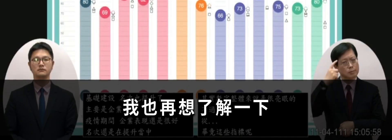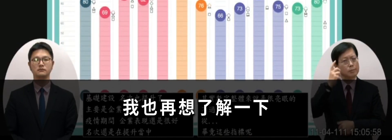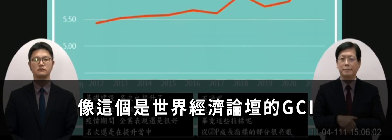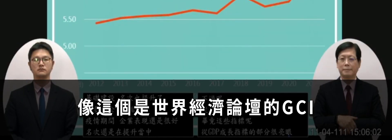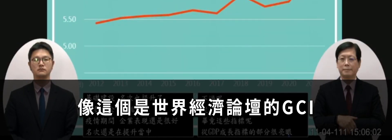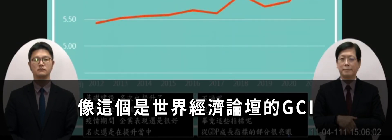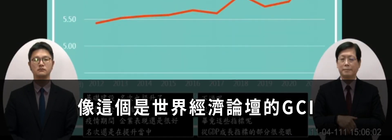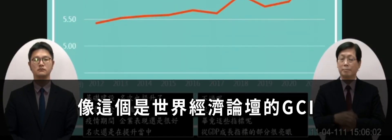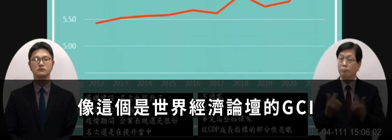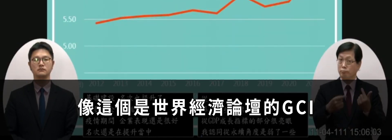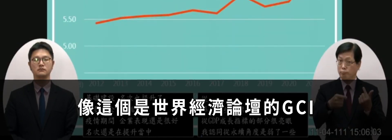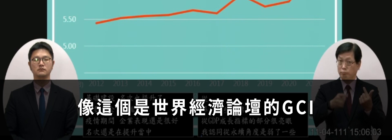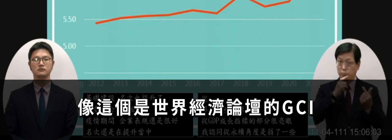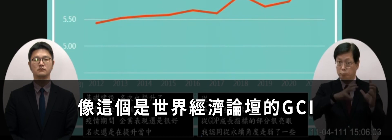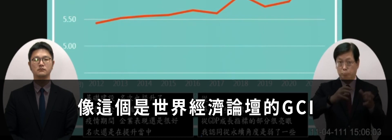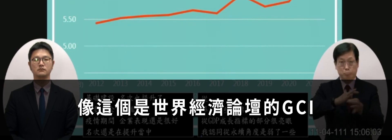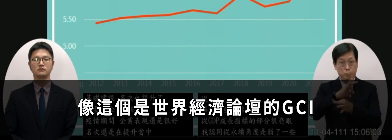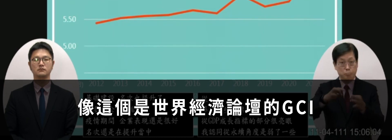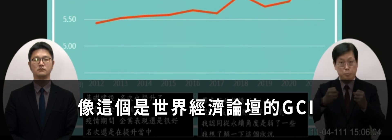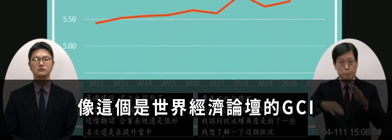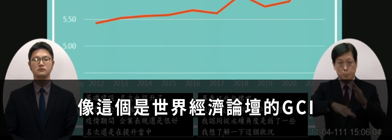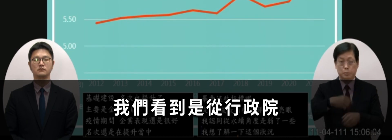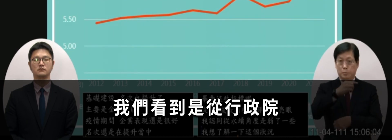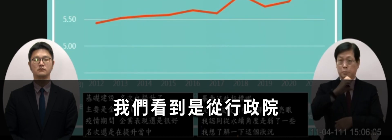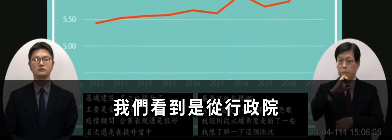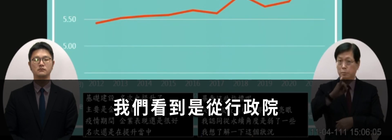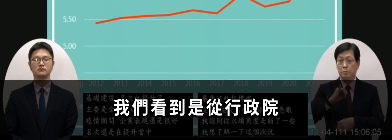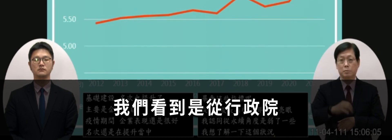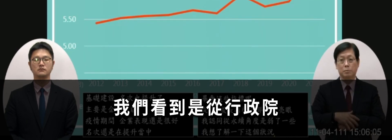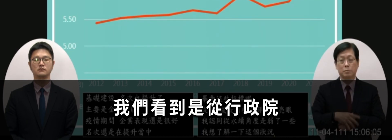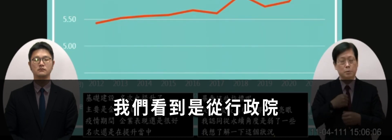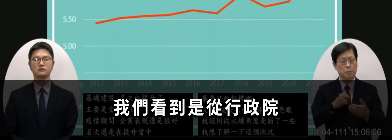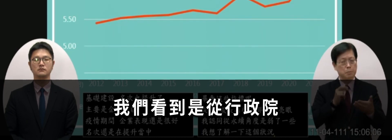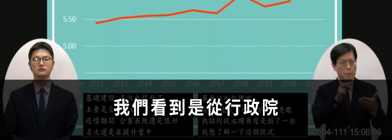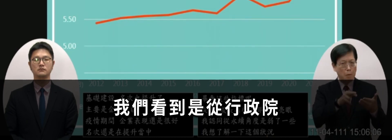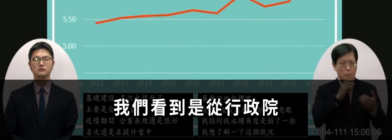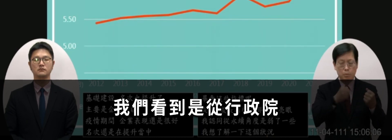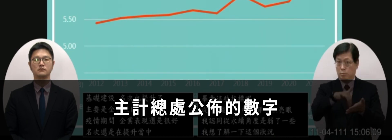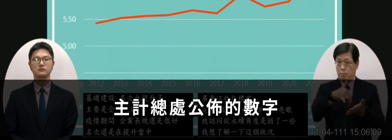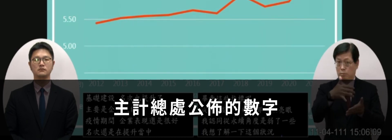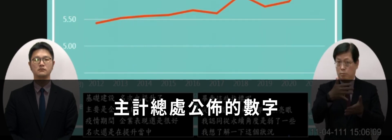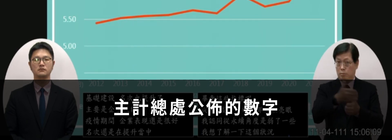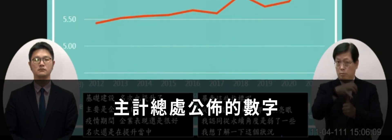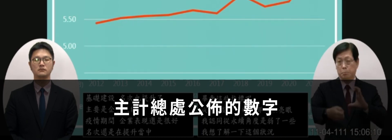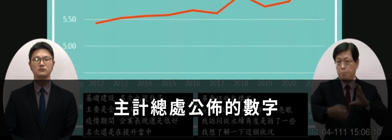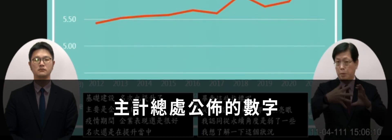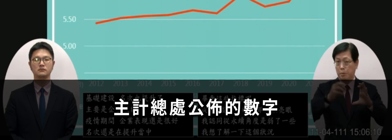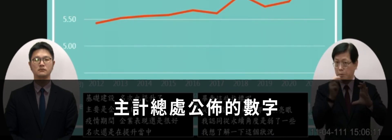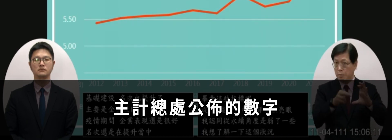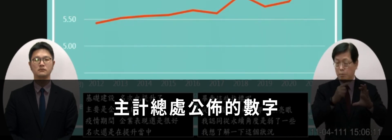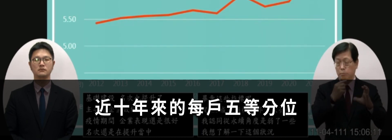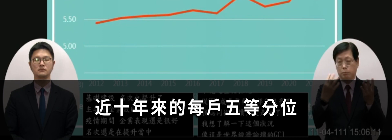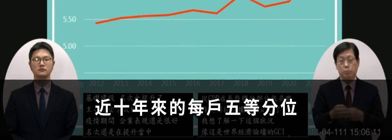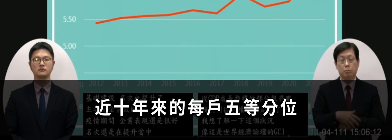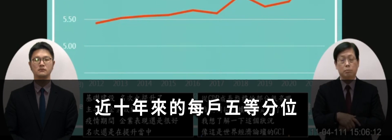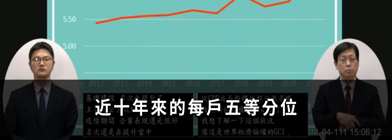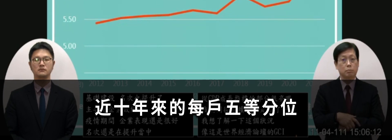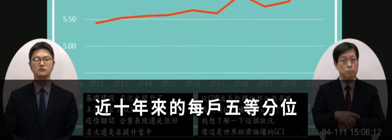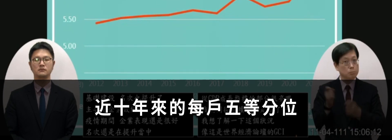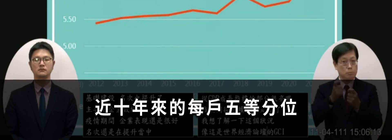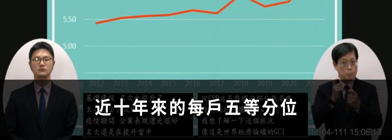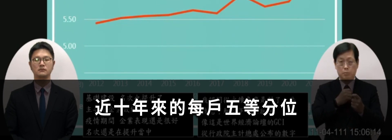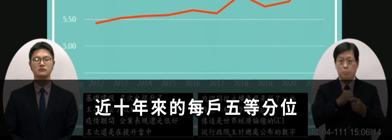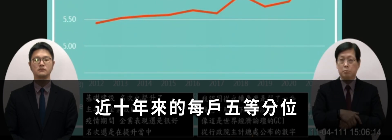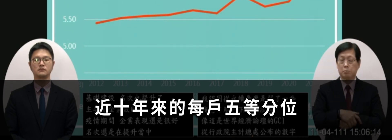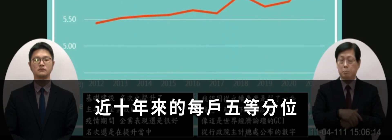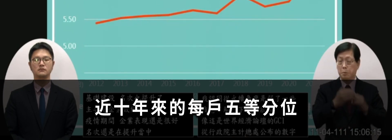解一下，像这个是世界经济论坛的 GCI，我们看到是从行政院主计总处公布的数字，近10年来